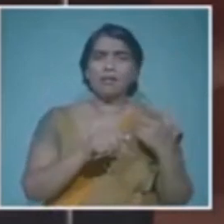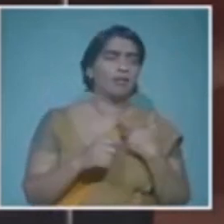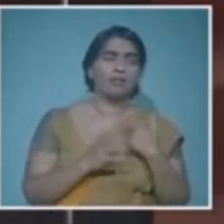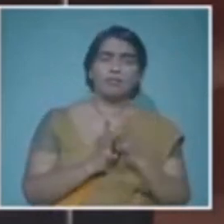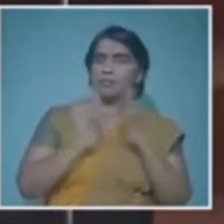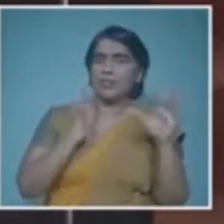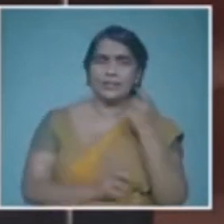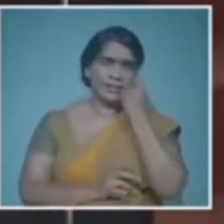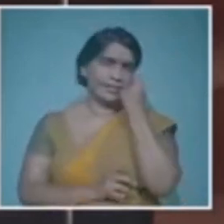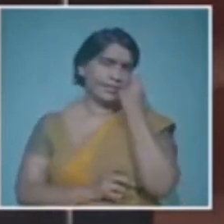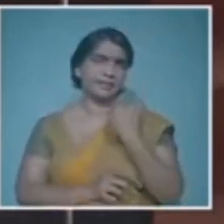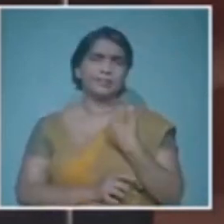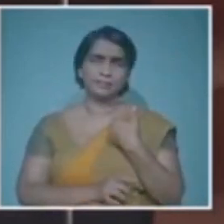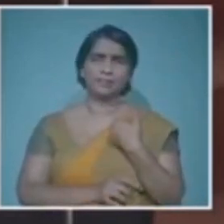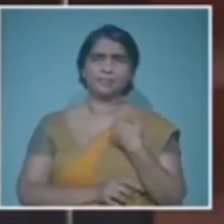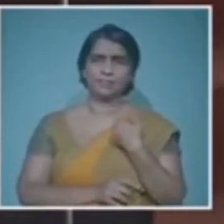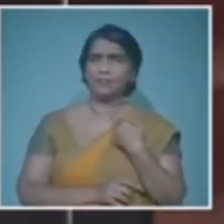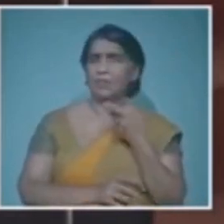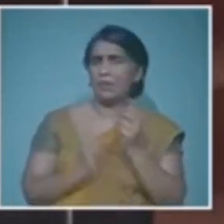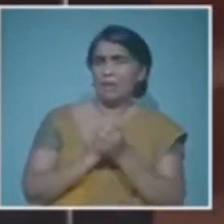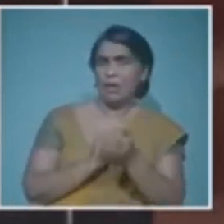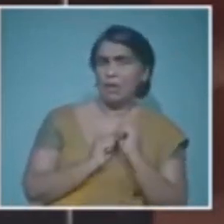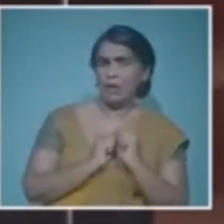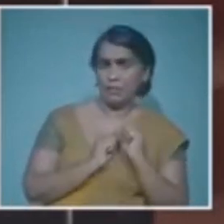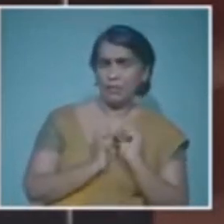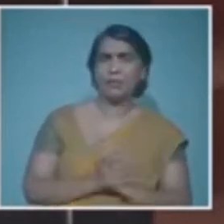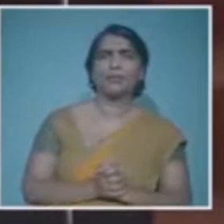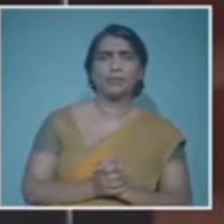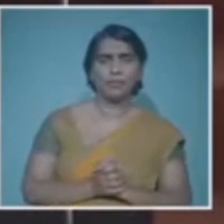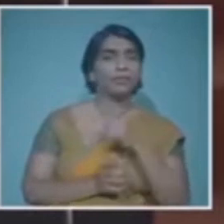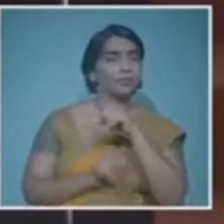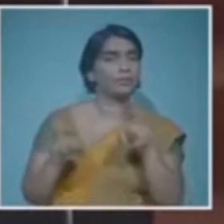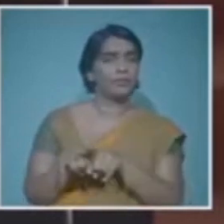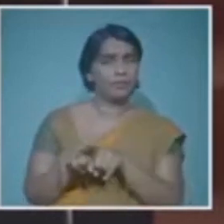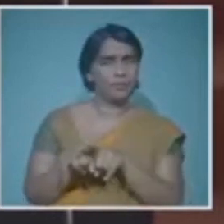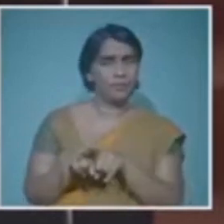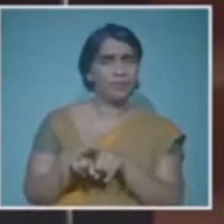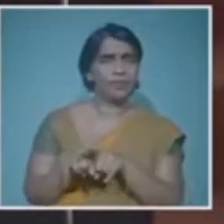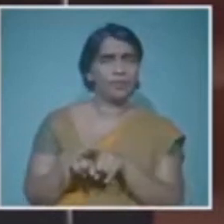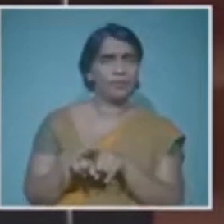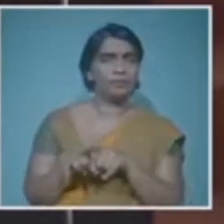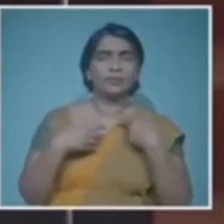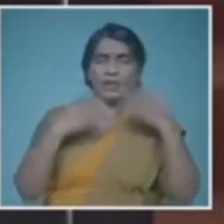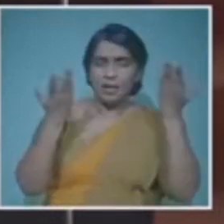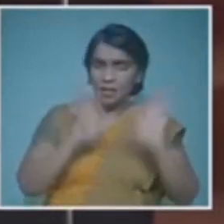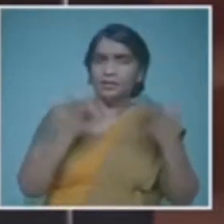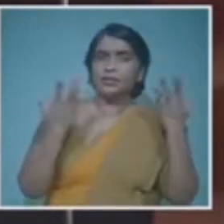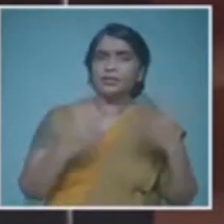විශාල සැකයක් ඇතිලා තියෙනවා මොකද්ද මේ කරන්න යන්නේ කියලා. කරමු. අන්න එම නිසා කාලය අවසන් වෙනවා. අවසන් වශයෙන්